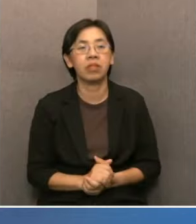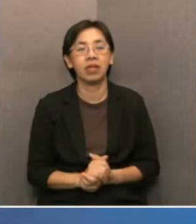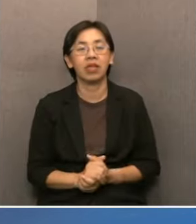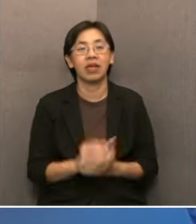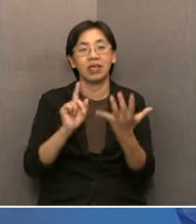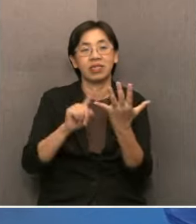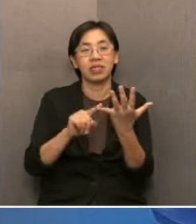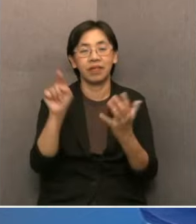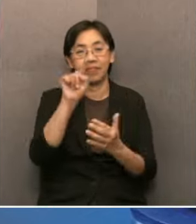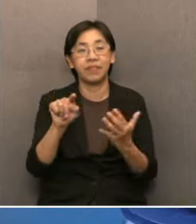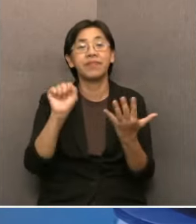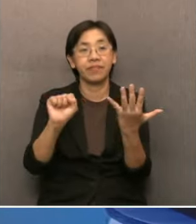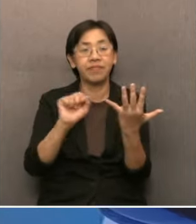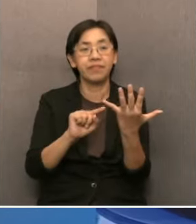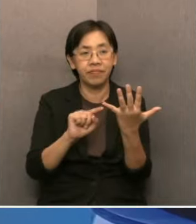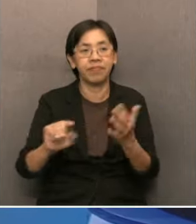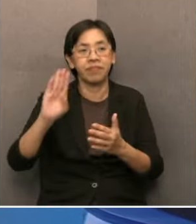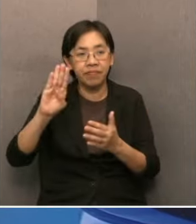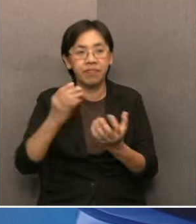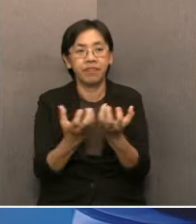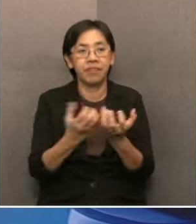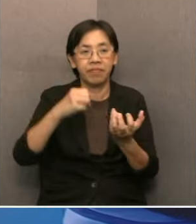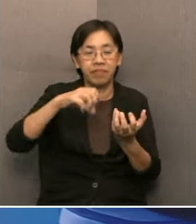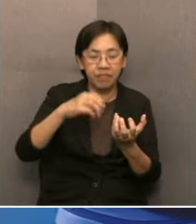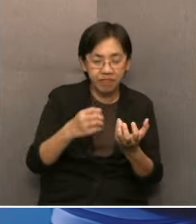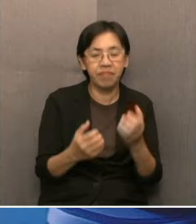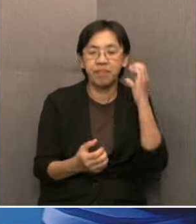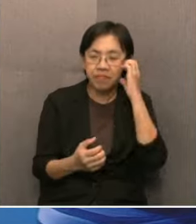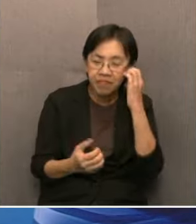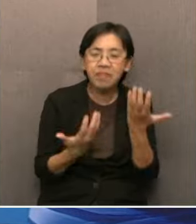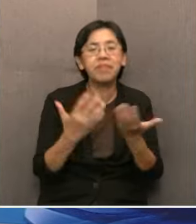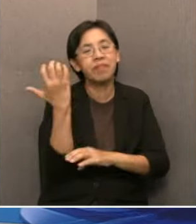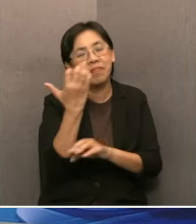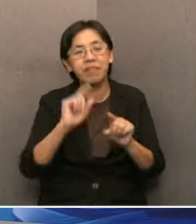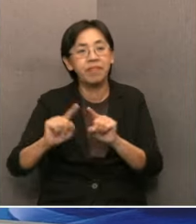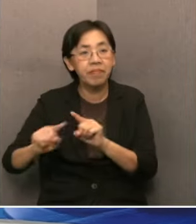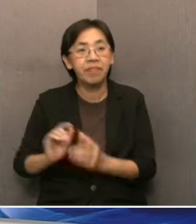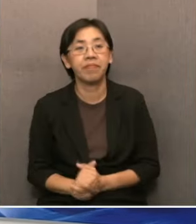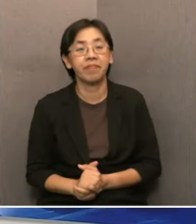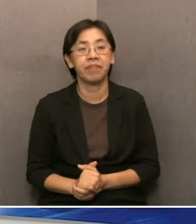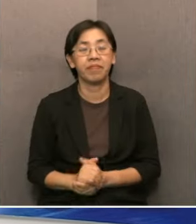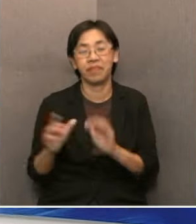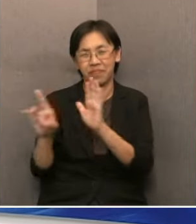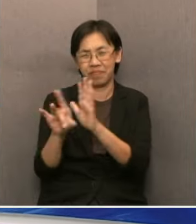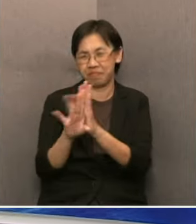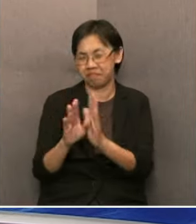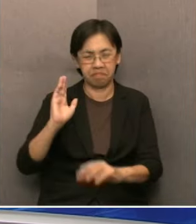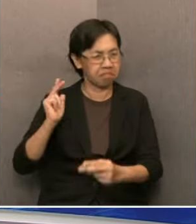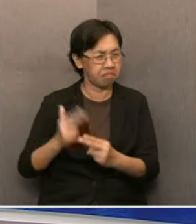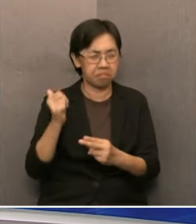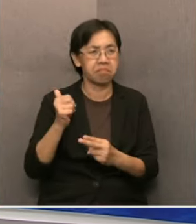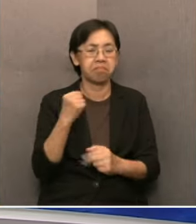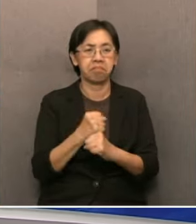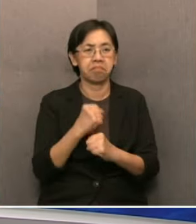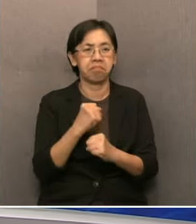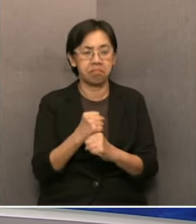ต่ไปกคือ Samsung บริษัดานเครื่องใช้ไฟ้าและสินค้า Electronics เช่นการและสุดท้ายอีหนบิษัทที่มีสัรยภาพสามารถมาผ